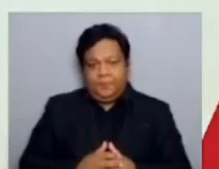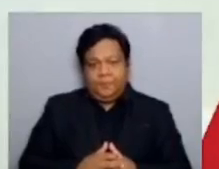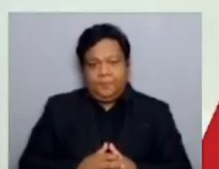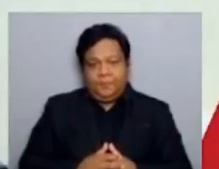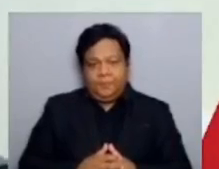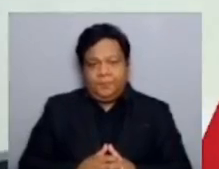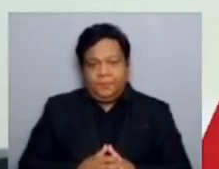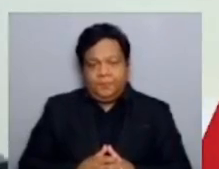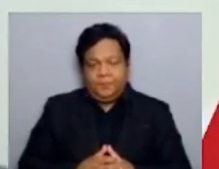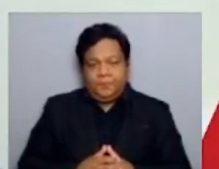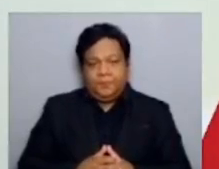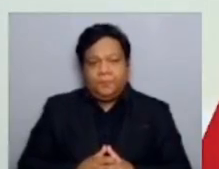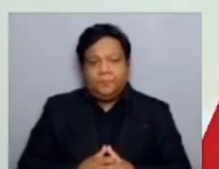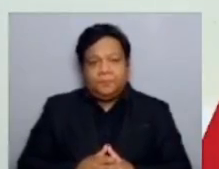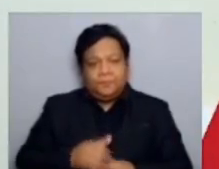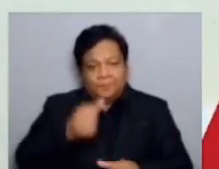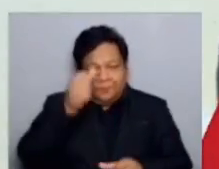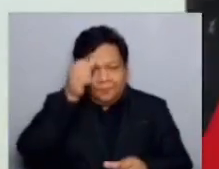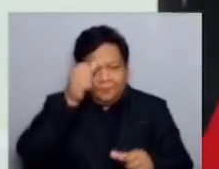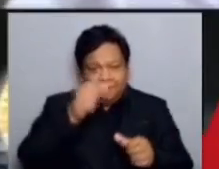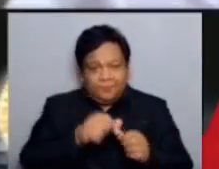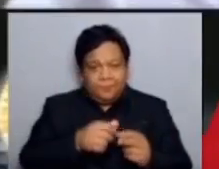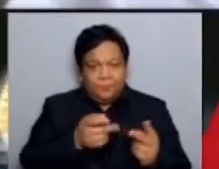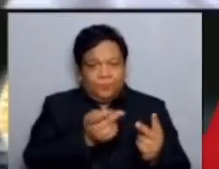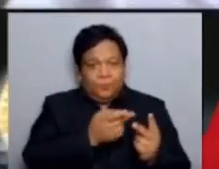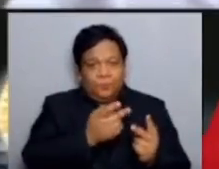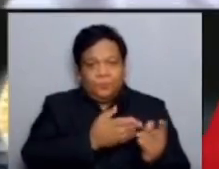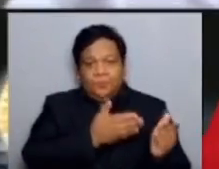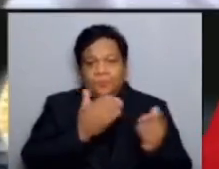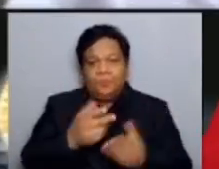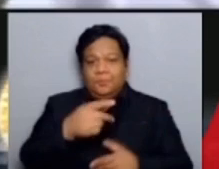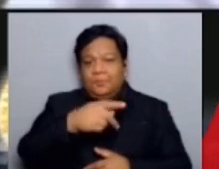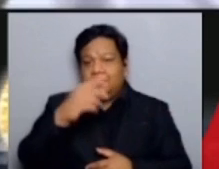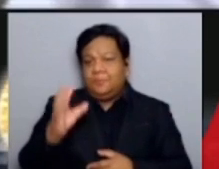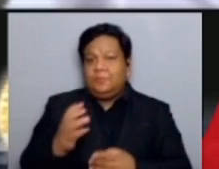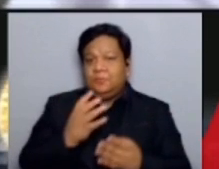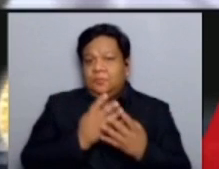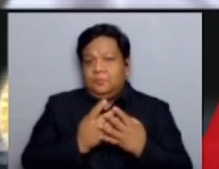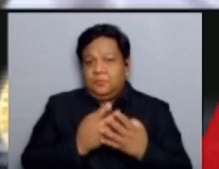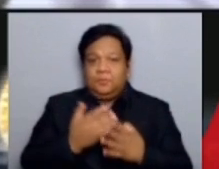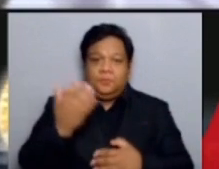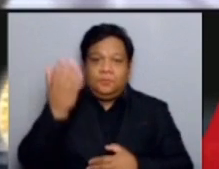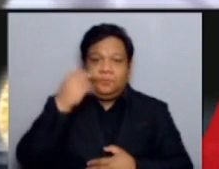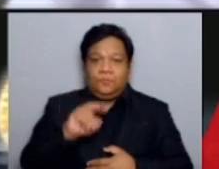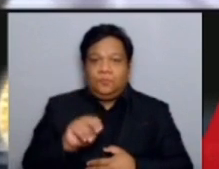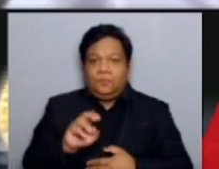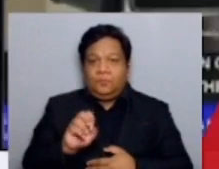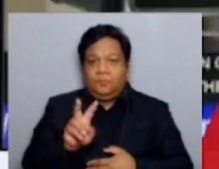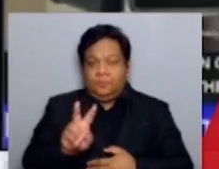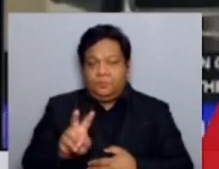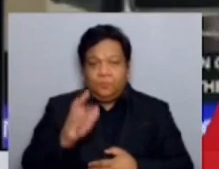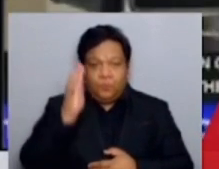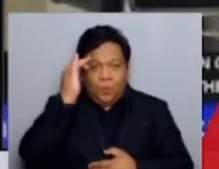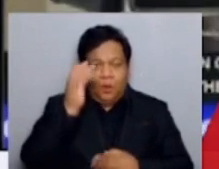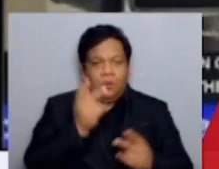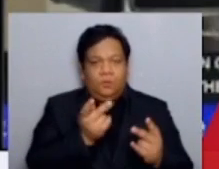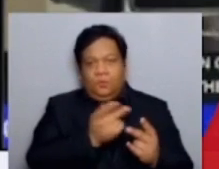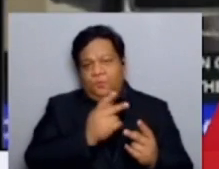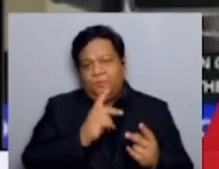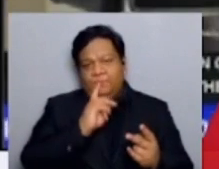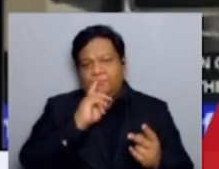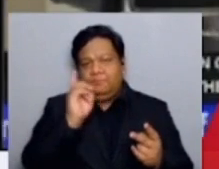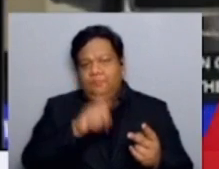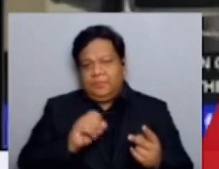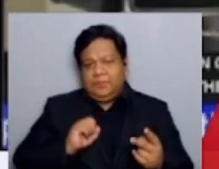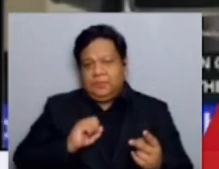Matatanda ang dinala sa Pasay City Jail sina Dargani at Ong Nobyembre noong nakaraang taon matapos silang i-cite for contempt ng Senate Blue Ribbon